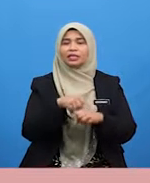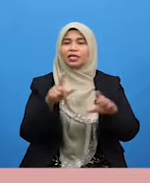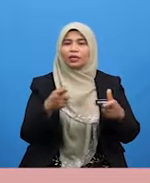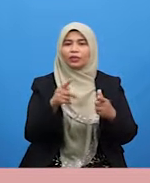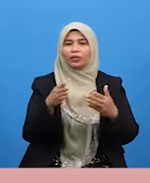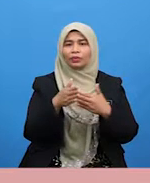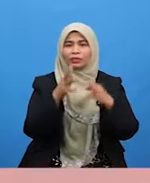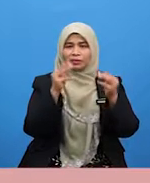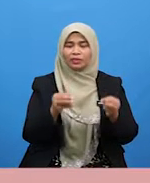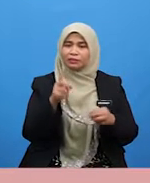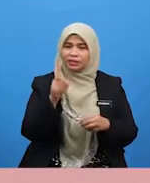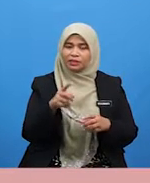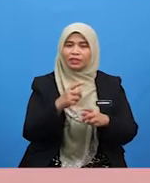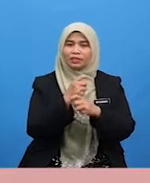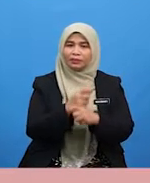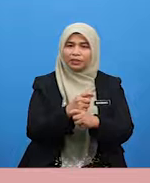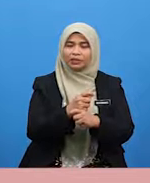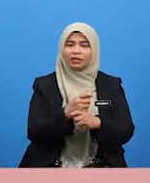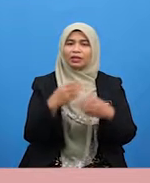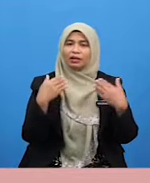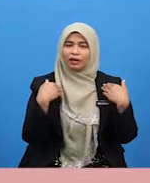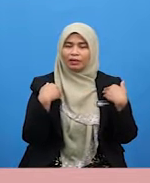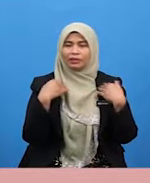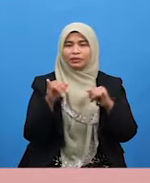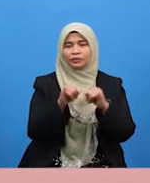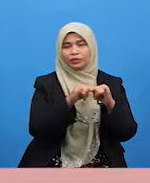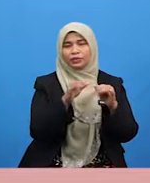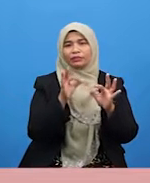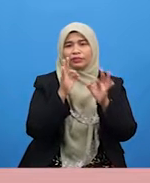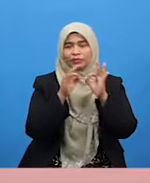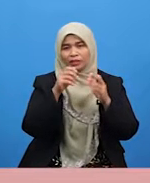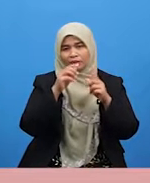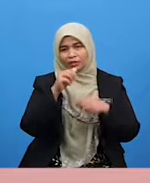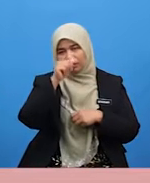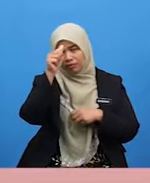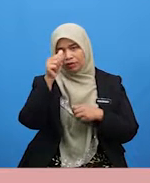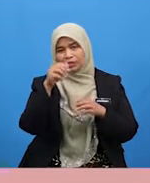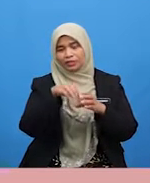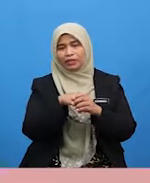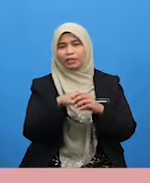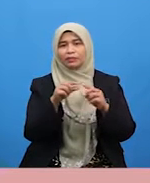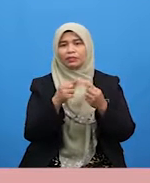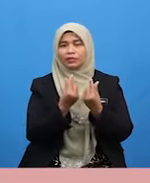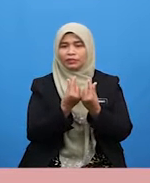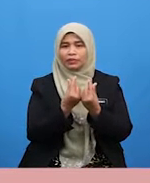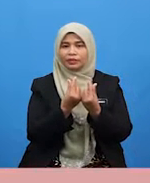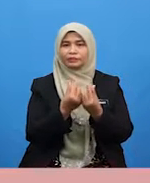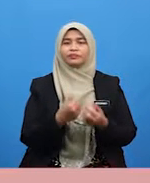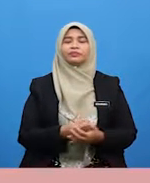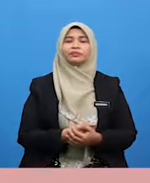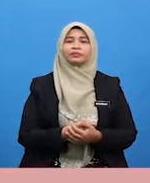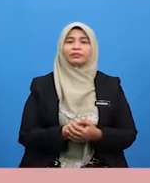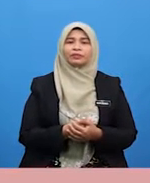mestilah ditepati. Terdapat juga firman Allah Subhanahu Wa Taala dalam surah Al-Baqarah ayat